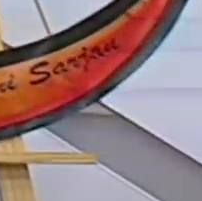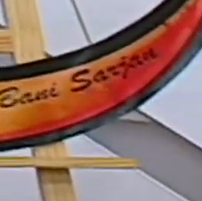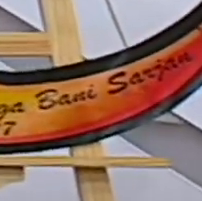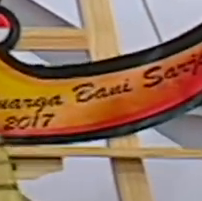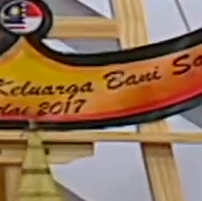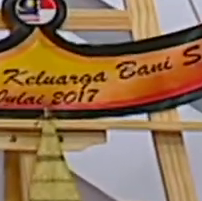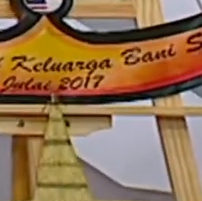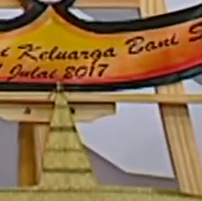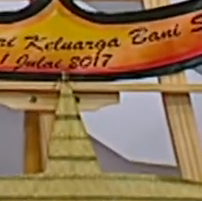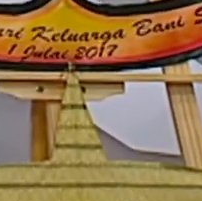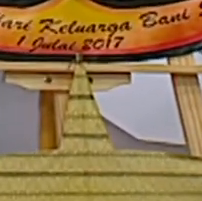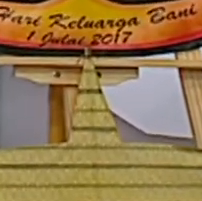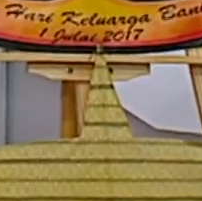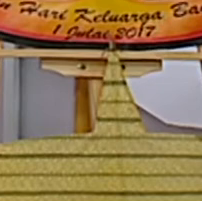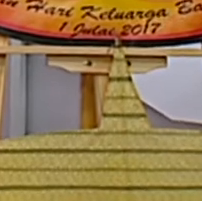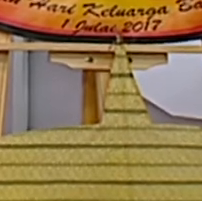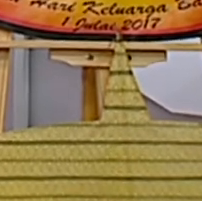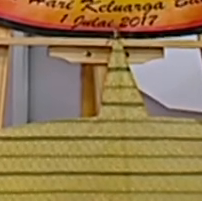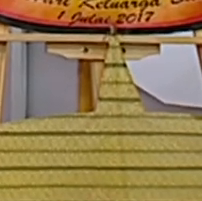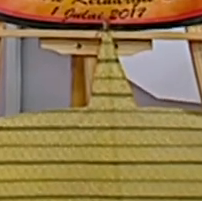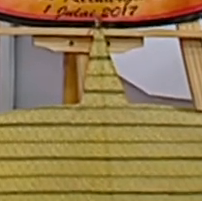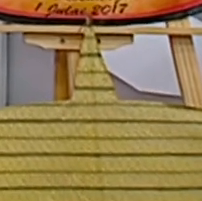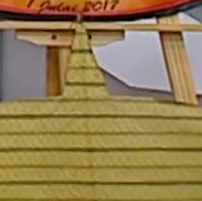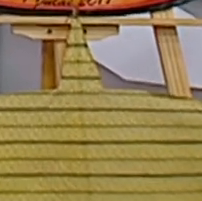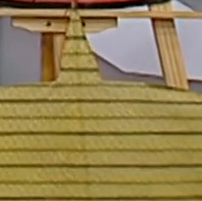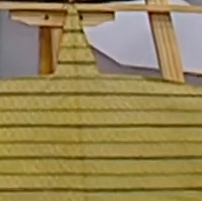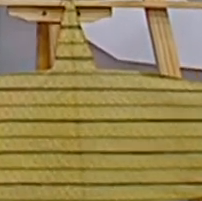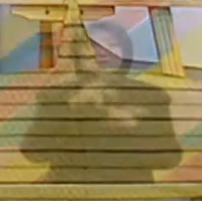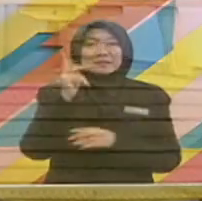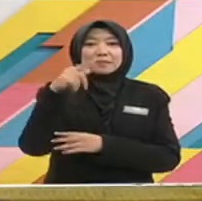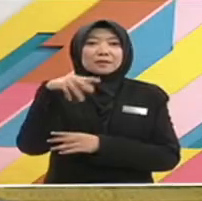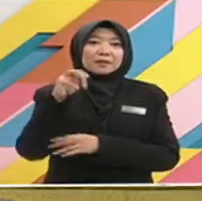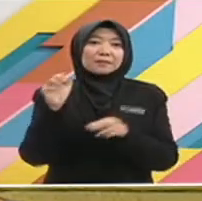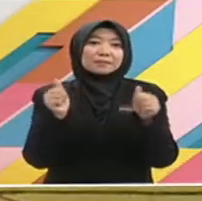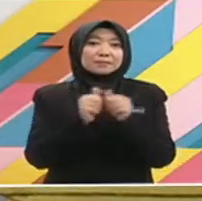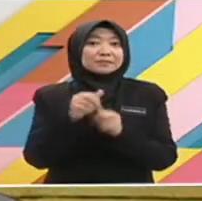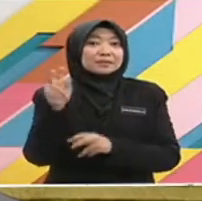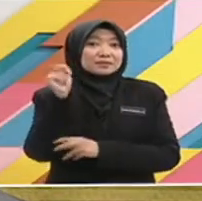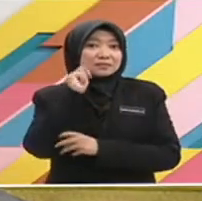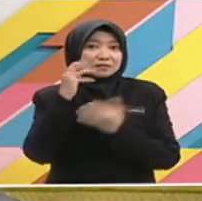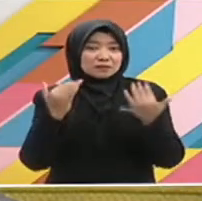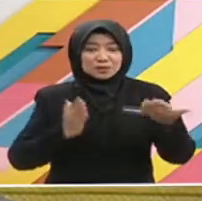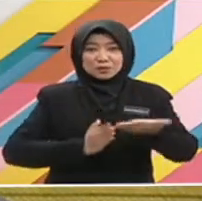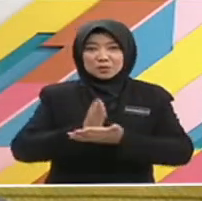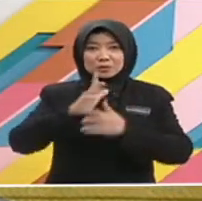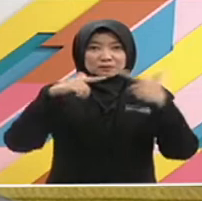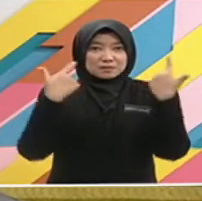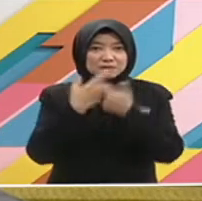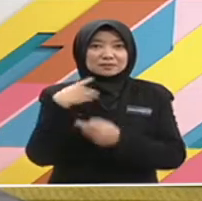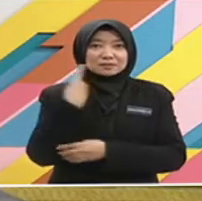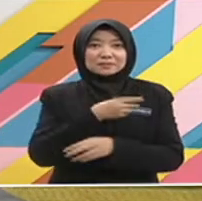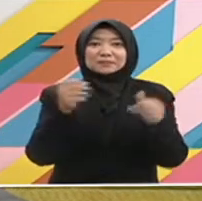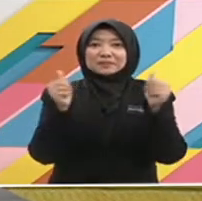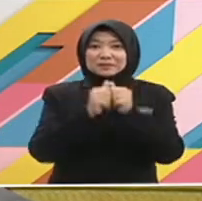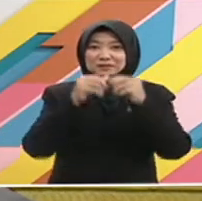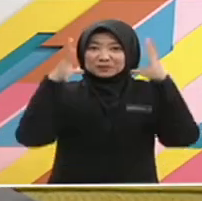Selamat kembali menonton Mahir di Didik TV KPM bersama saya Nisa dan kita akan teruskan sesi kelas kita dengan Cikgu Nur